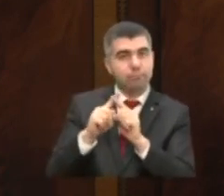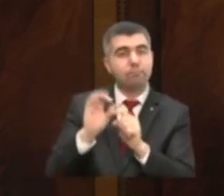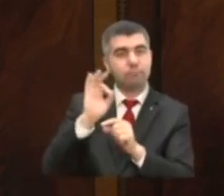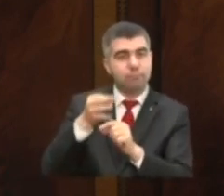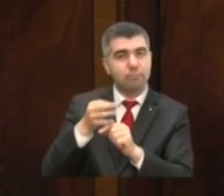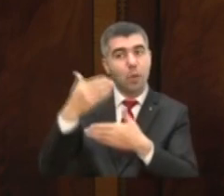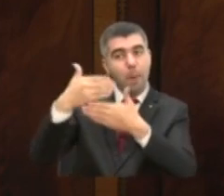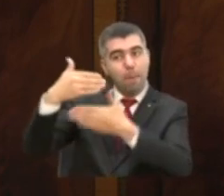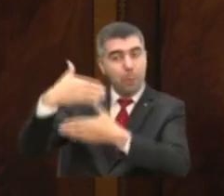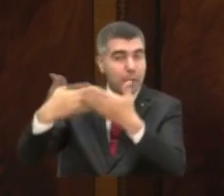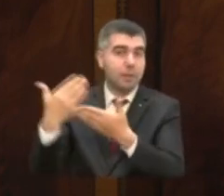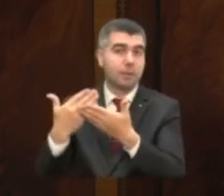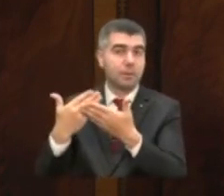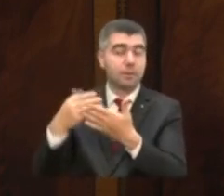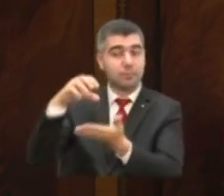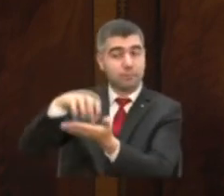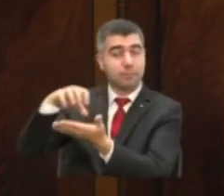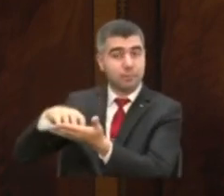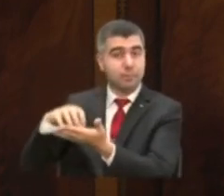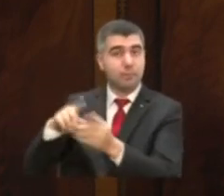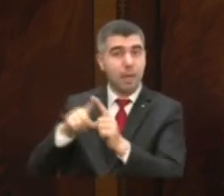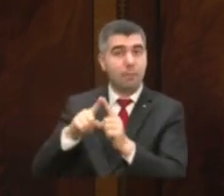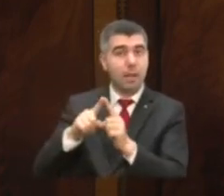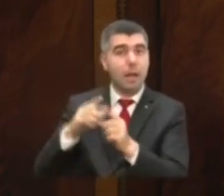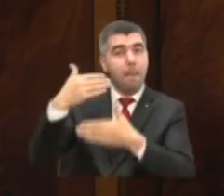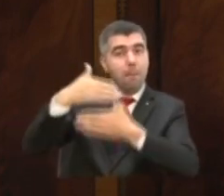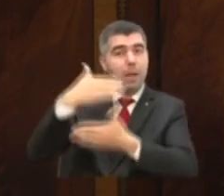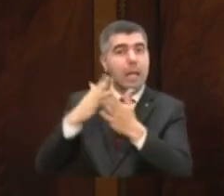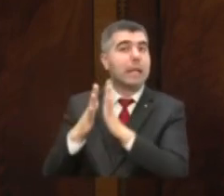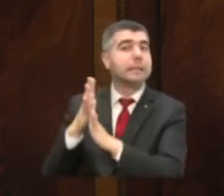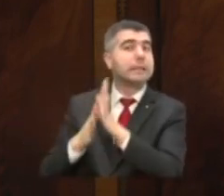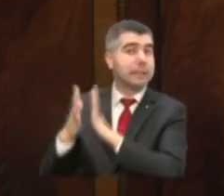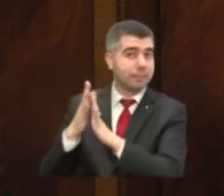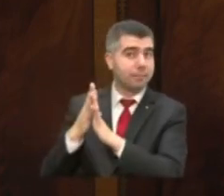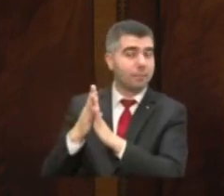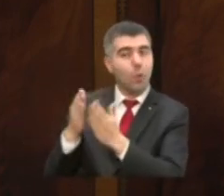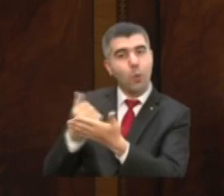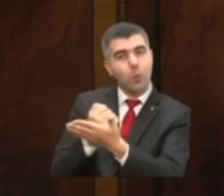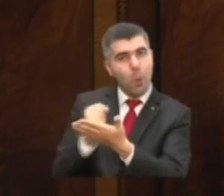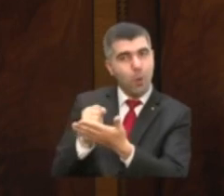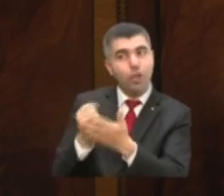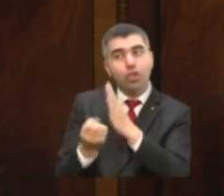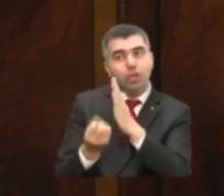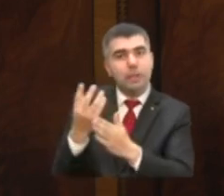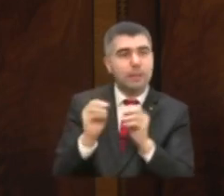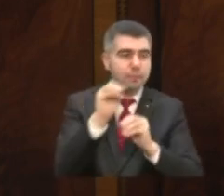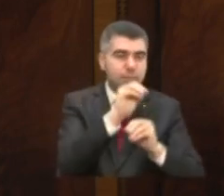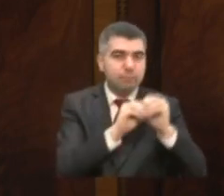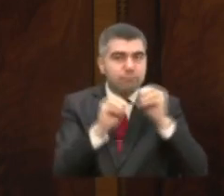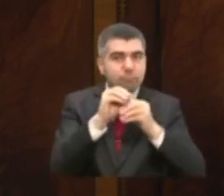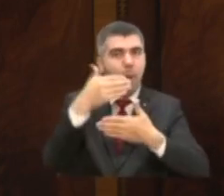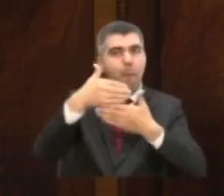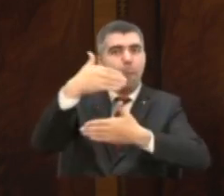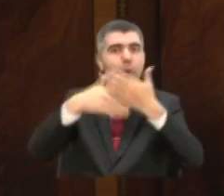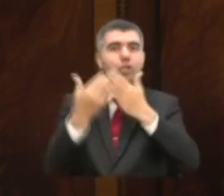البنيات، لأن خص البنيات القديمة تصلح توسع تجهز ونزيد مزيد من البنيات. والمخيمات هو